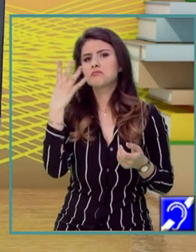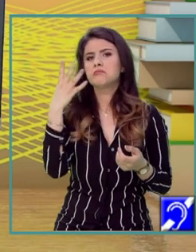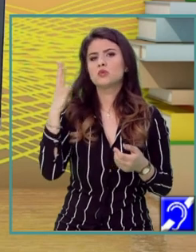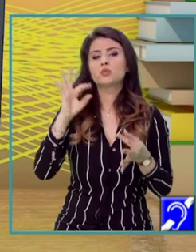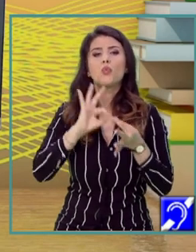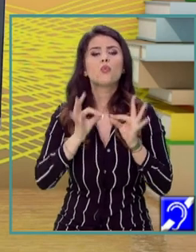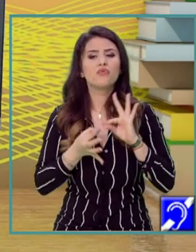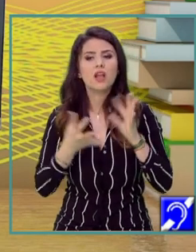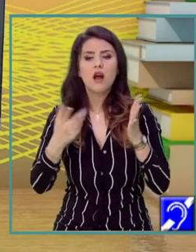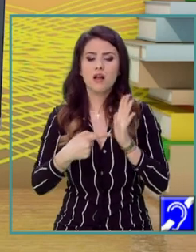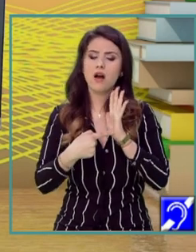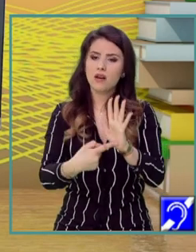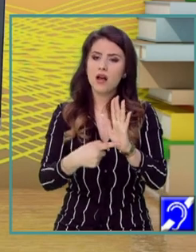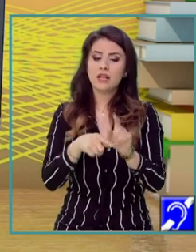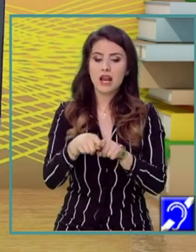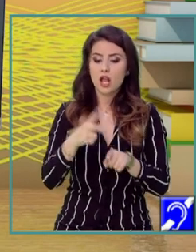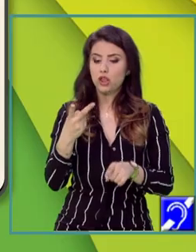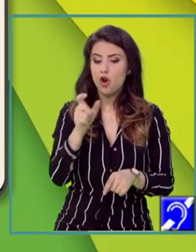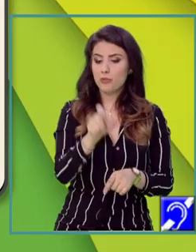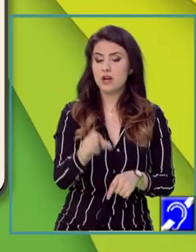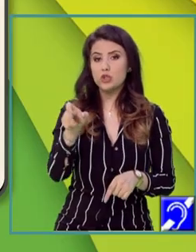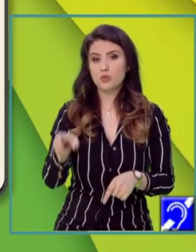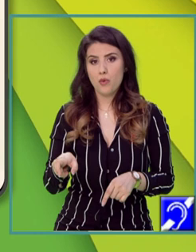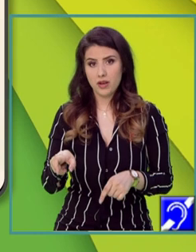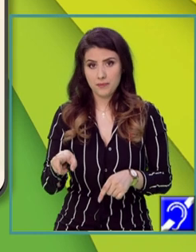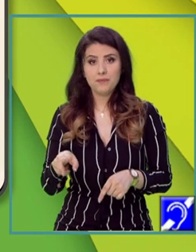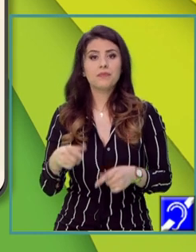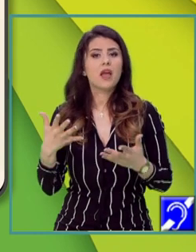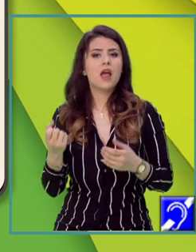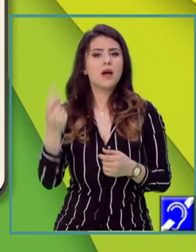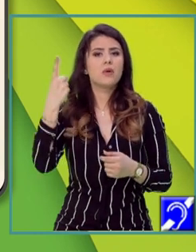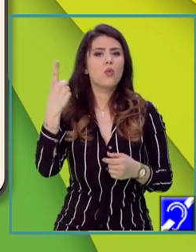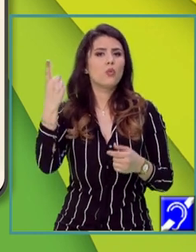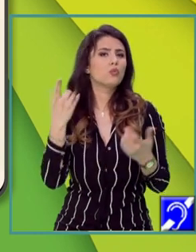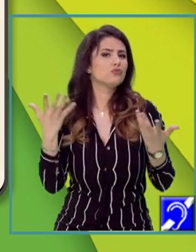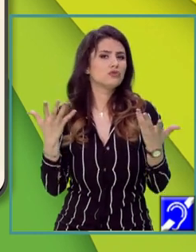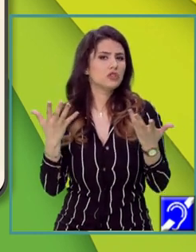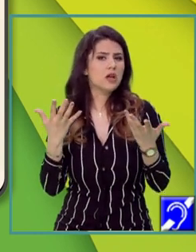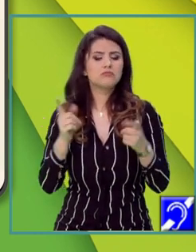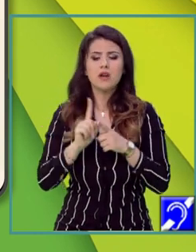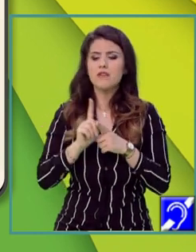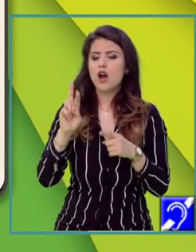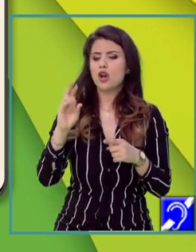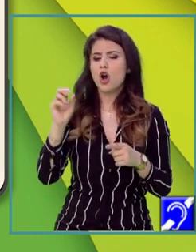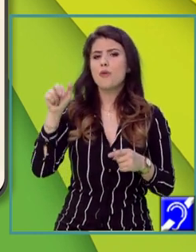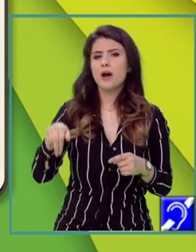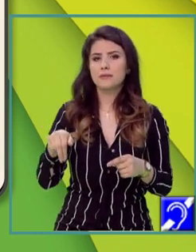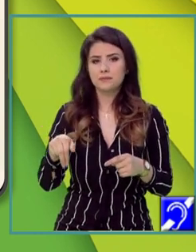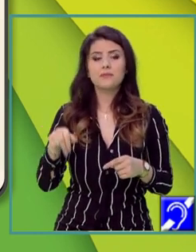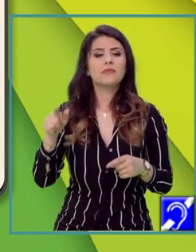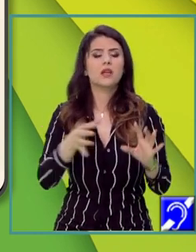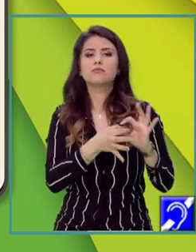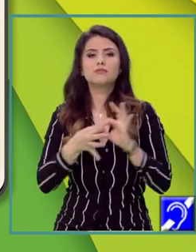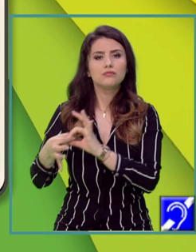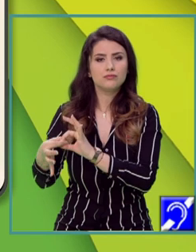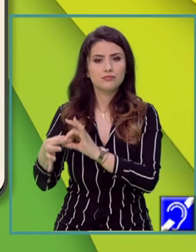prezinți relația dintre două personaje așa cum apare în un roman interbelic studiat în elaborarea eseului